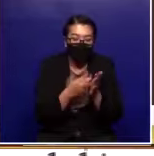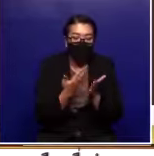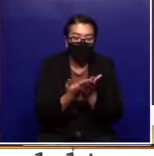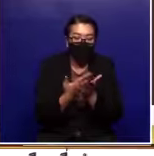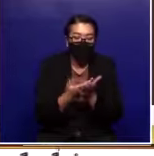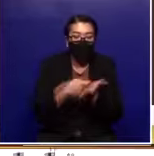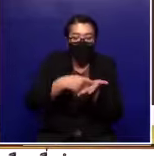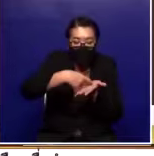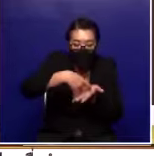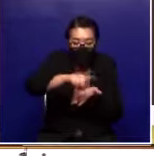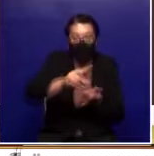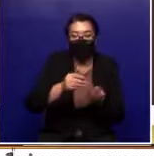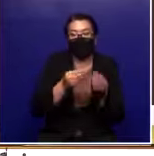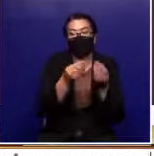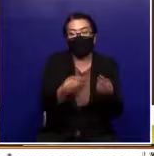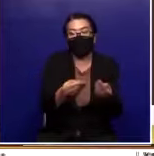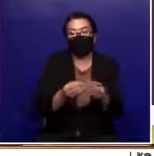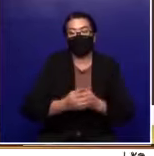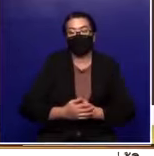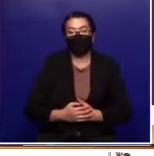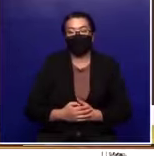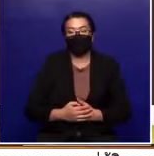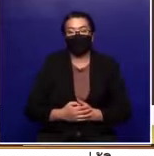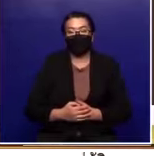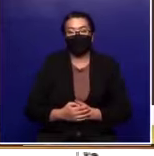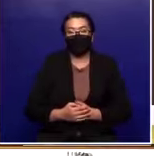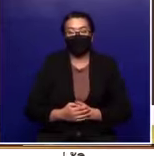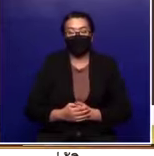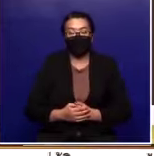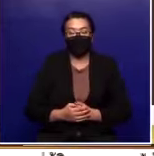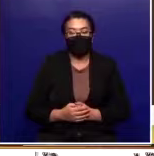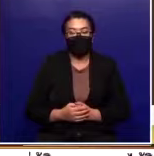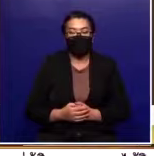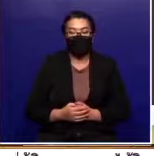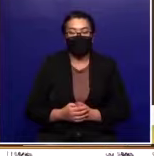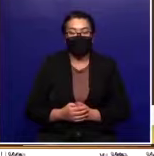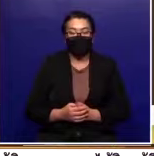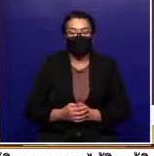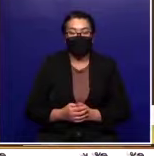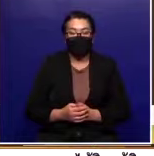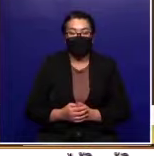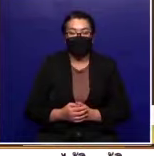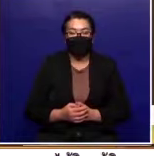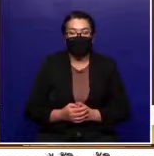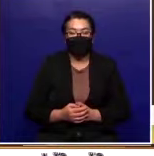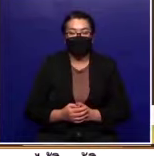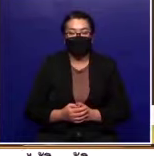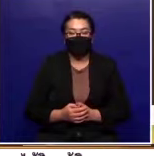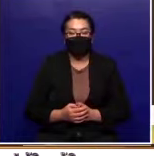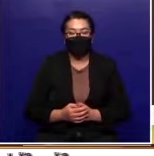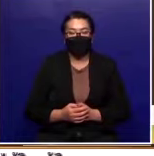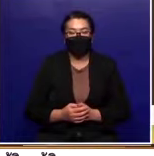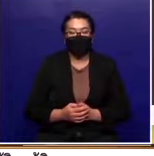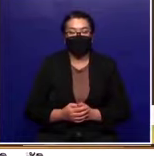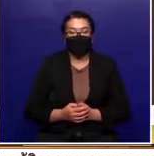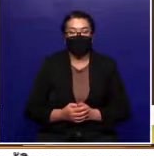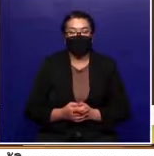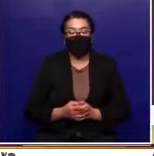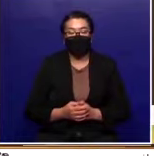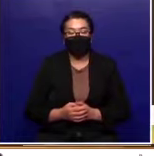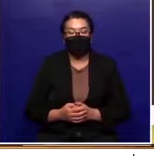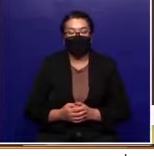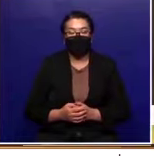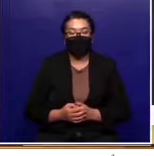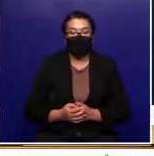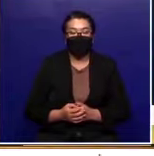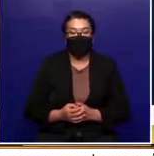ขาอีกท่านประธานที่เคารพครับผมไม่อยากให้นำกองทัพเข้าไปเป็นทาสเทคโนโลยีของต่างชาติครับ